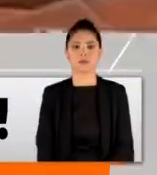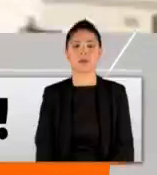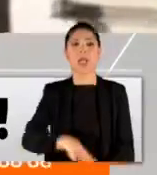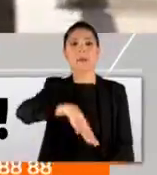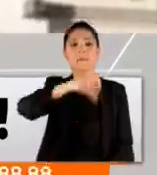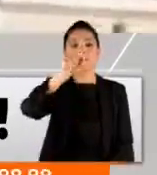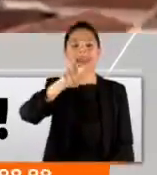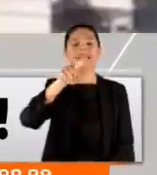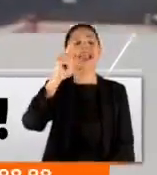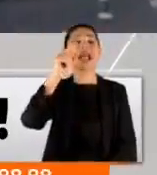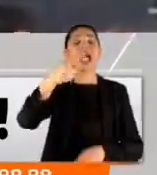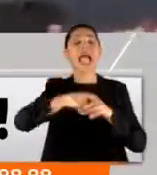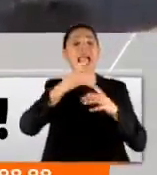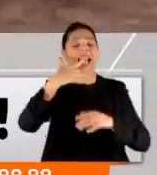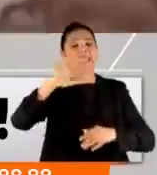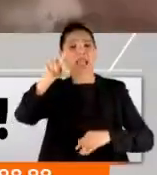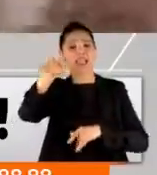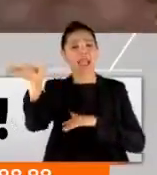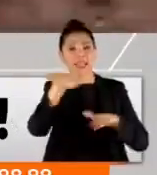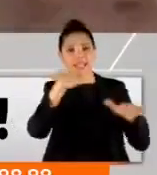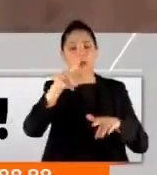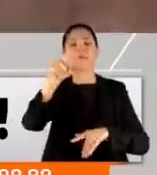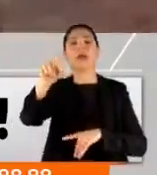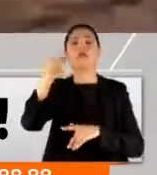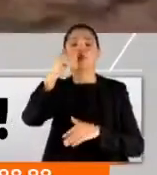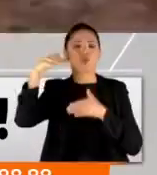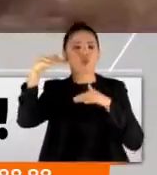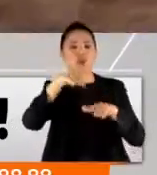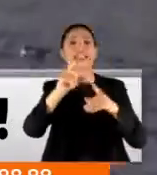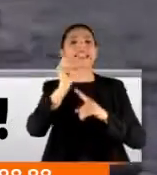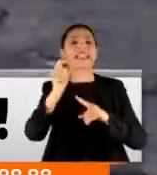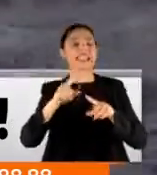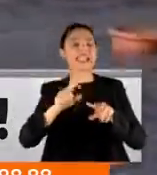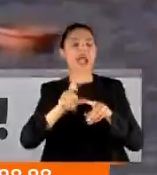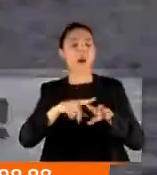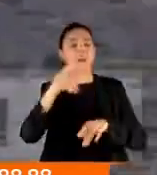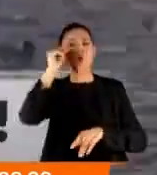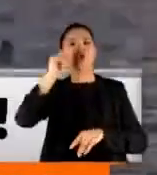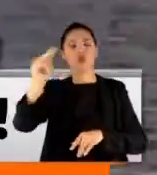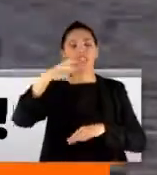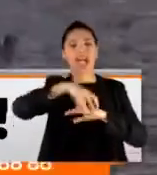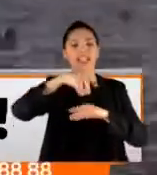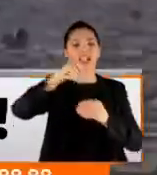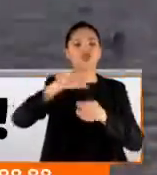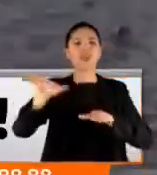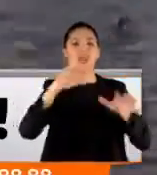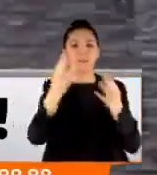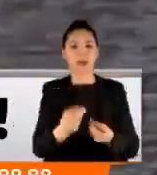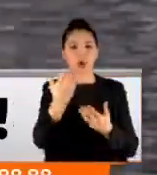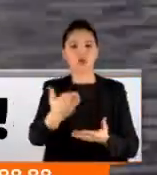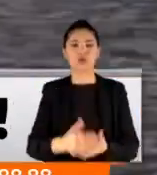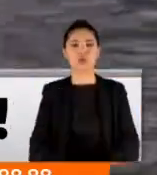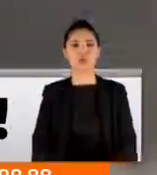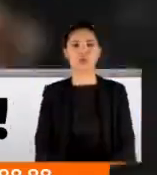Merkez üssü Ege Denizi olan deprem ve tsunami Yunan adası Sisam'ı da vurdu.